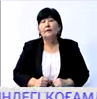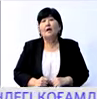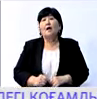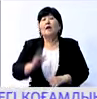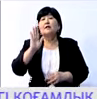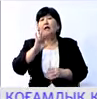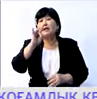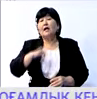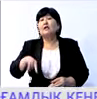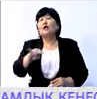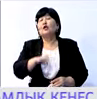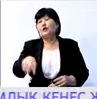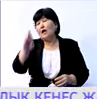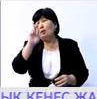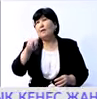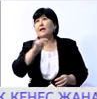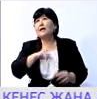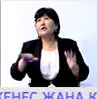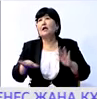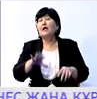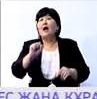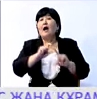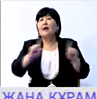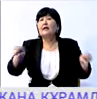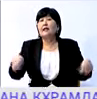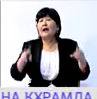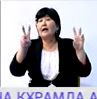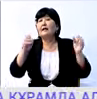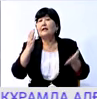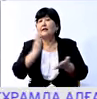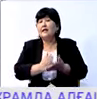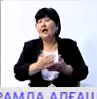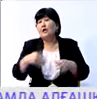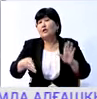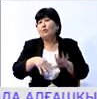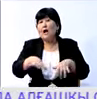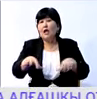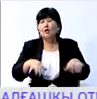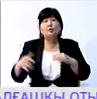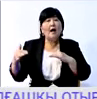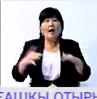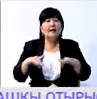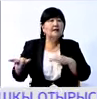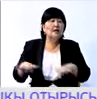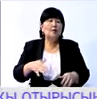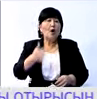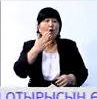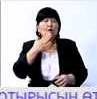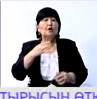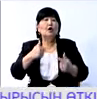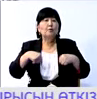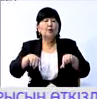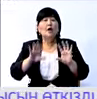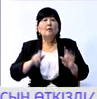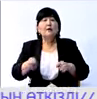Жарлықта Қазақстан Республикасының мемлекеттік қызмет істері агенттігі болып қайта аталсын делінген. Сондай-ақ сыбайлас жемқорлыққа қарсы іс-қимыл ұлттық бюросы